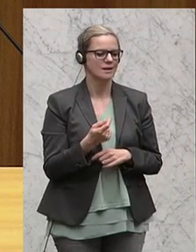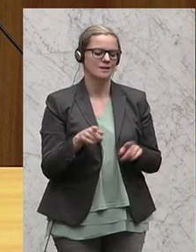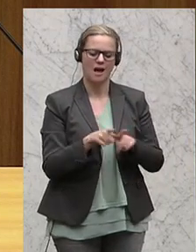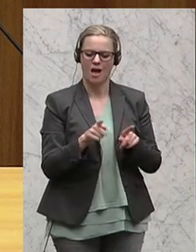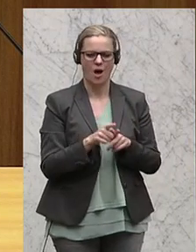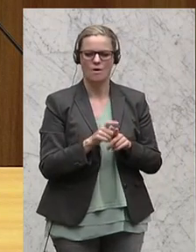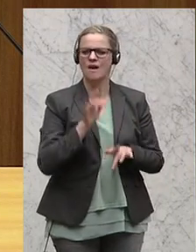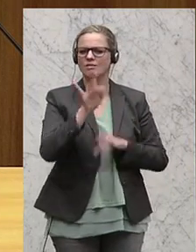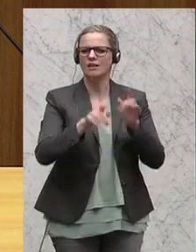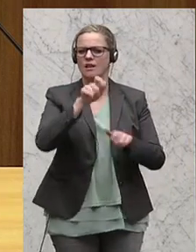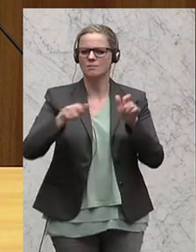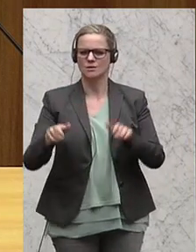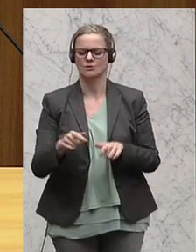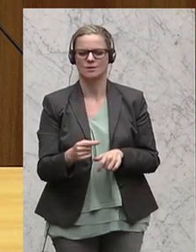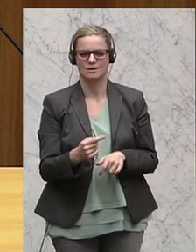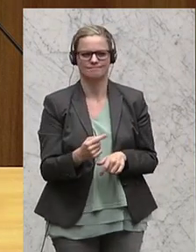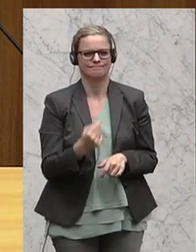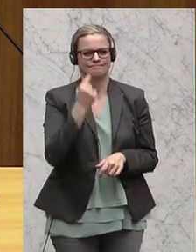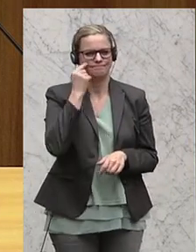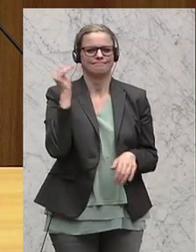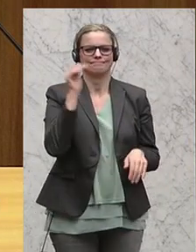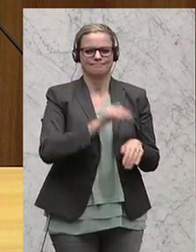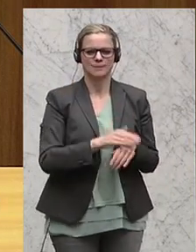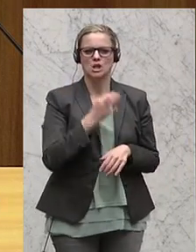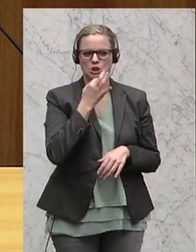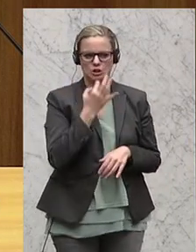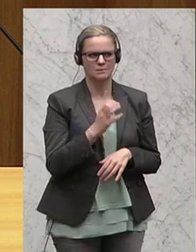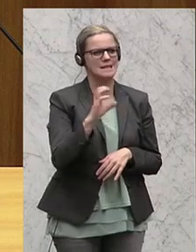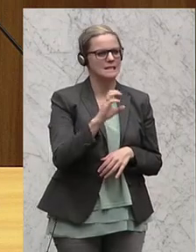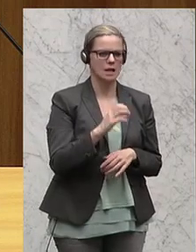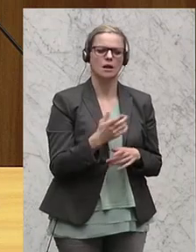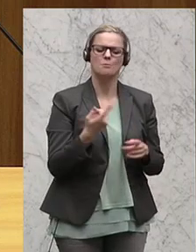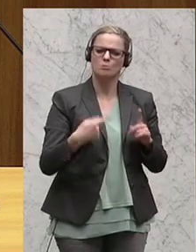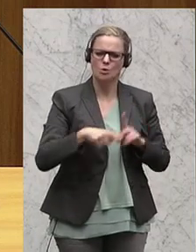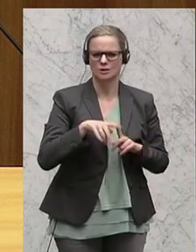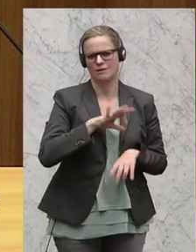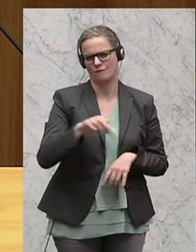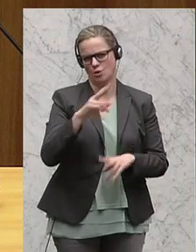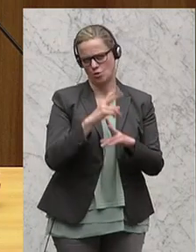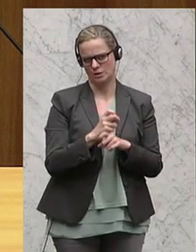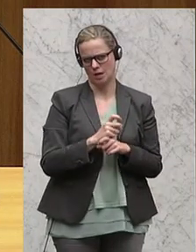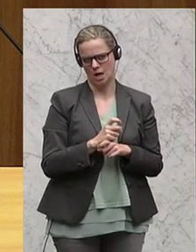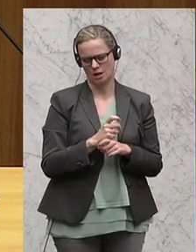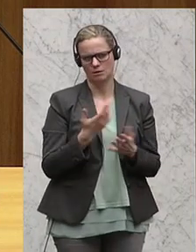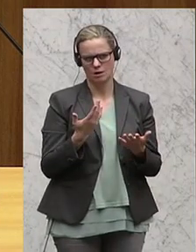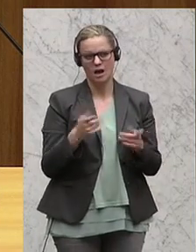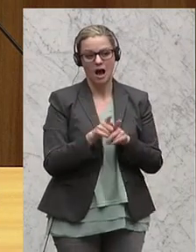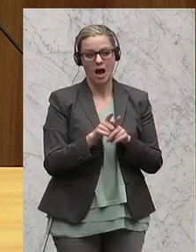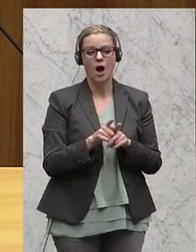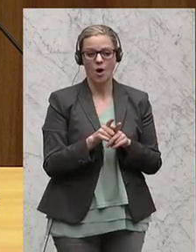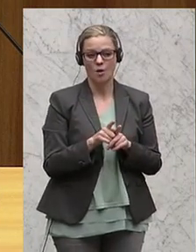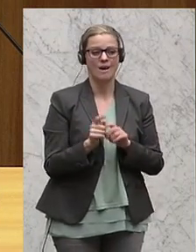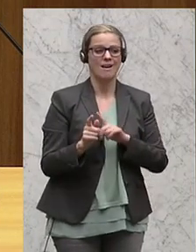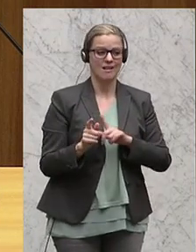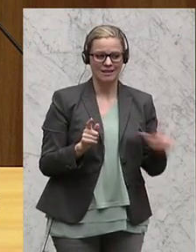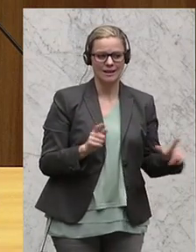dass CETA viele positive Auswirkungen für Österreich hat und dass auch die linken